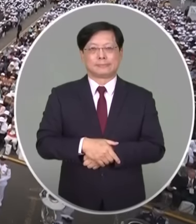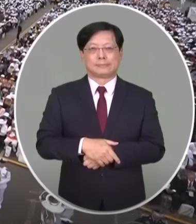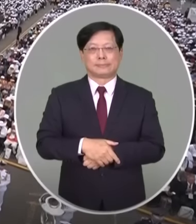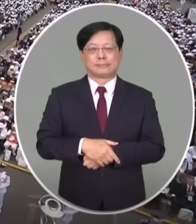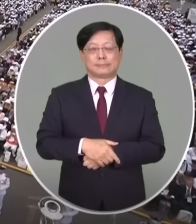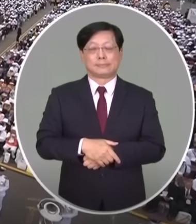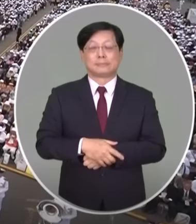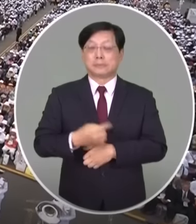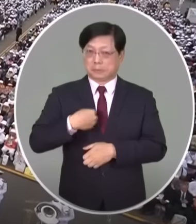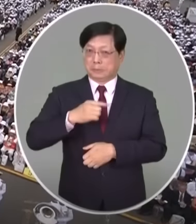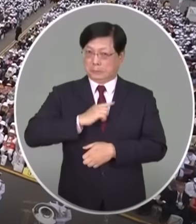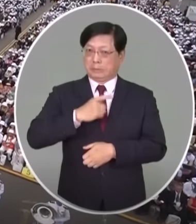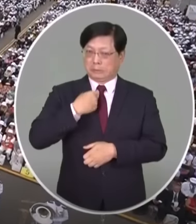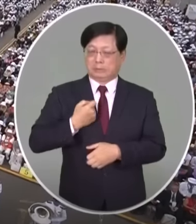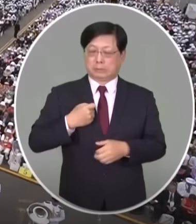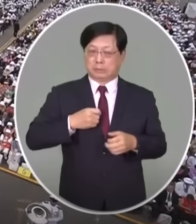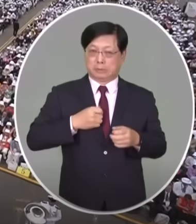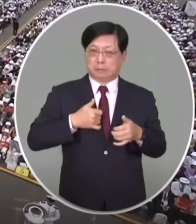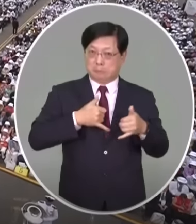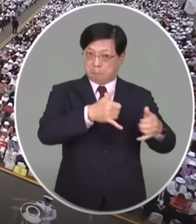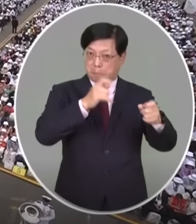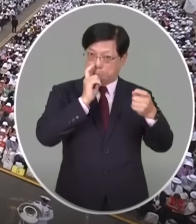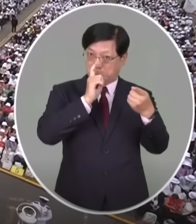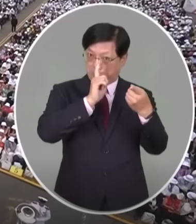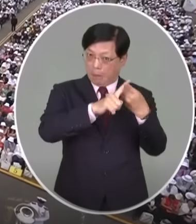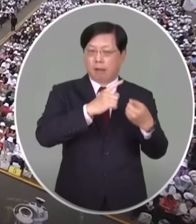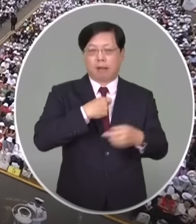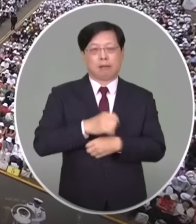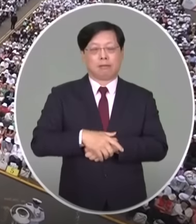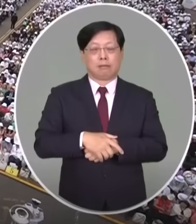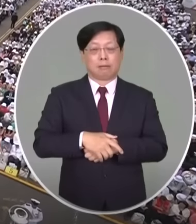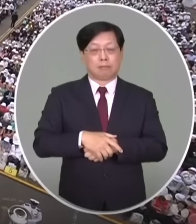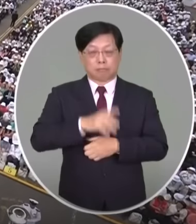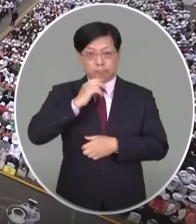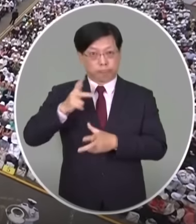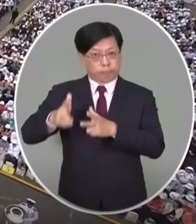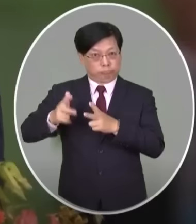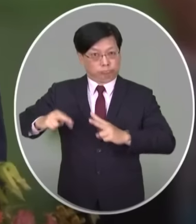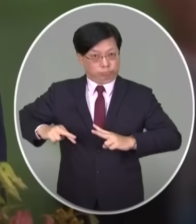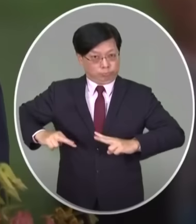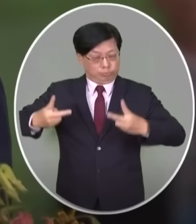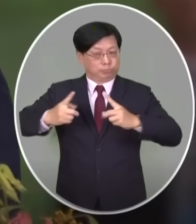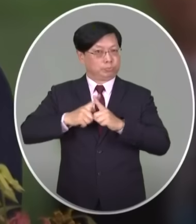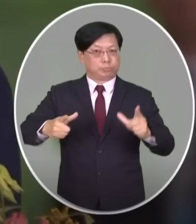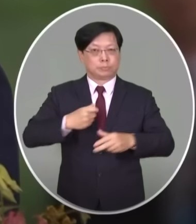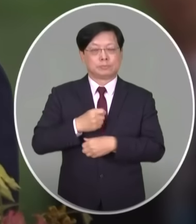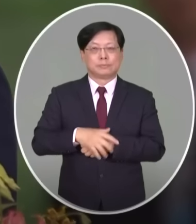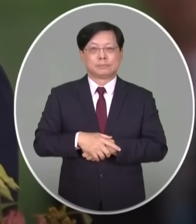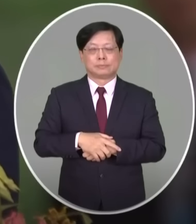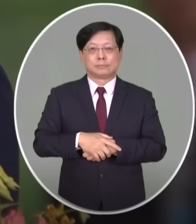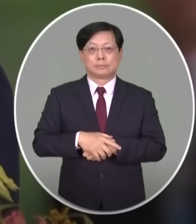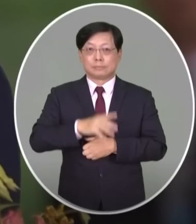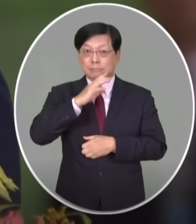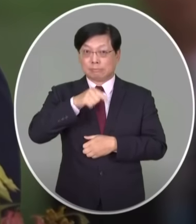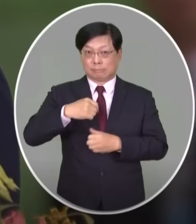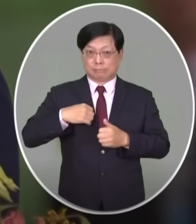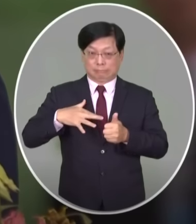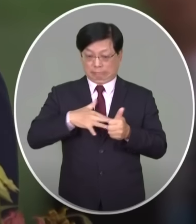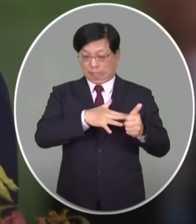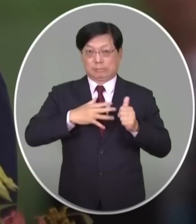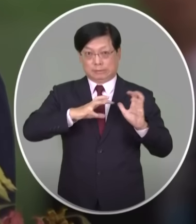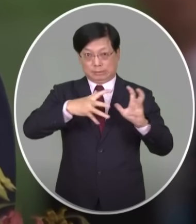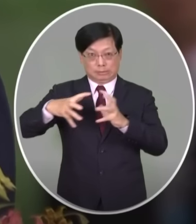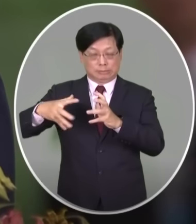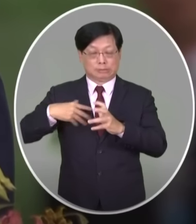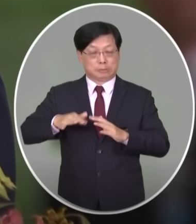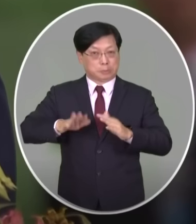我们要走对的路，产业要大展身手， 做世界繁荣的推